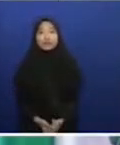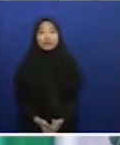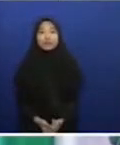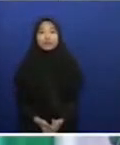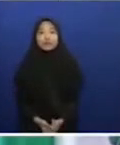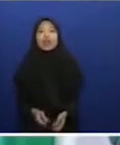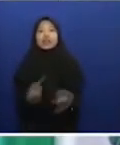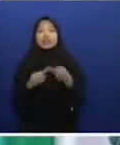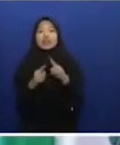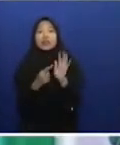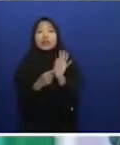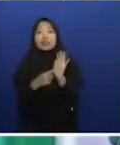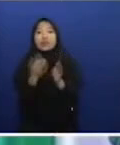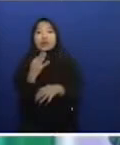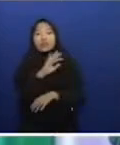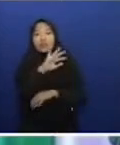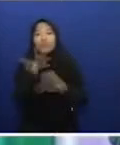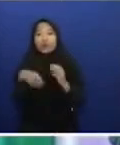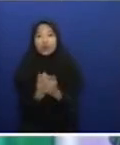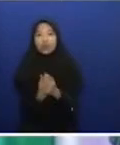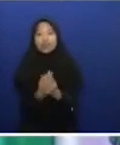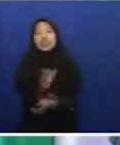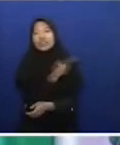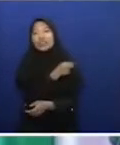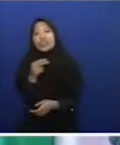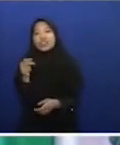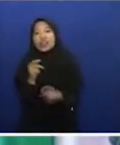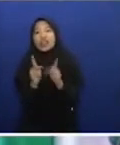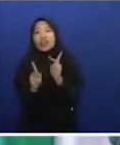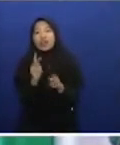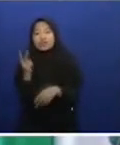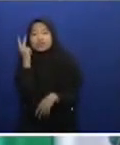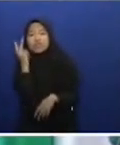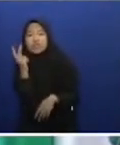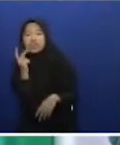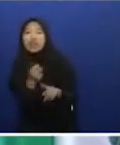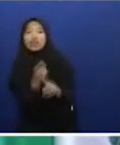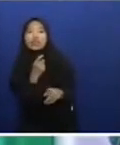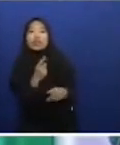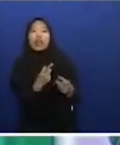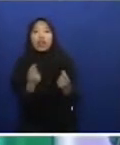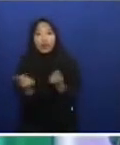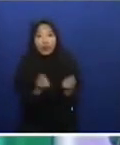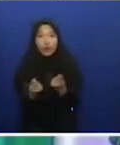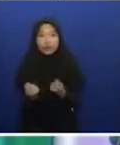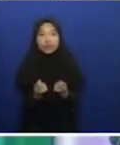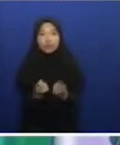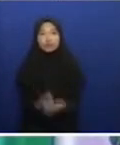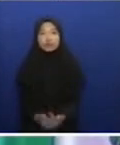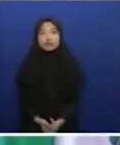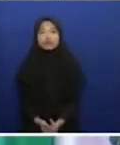Indonesia dalam perspektif ekonomi, kita sekarang